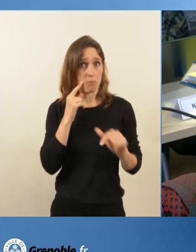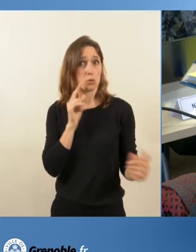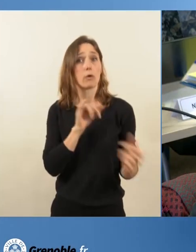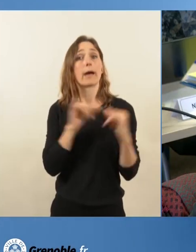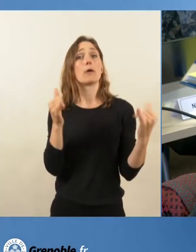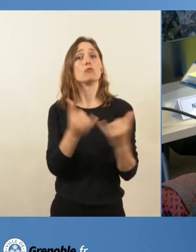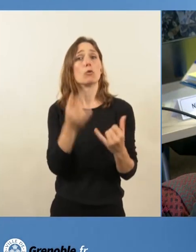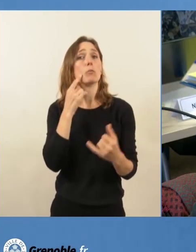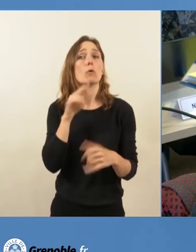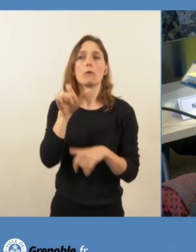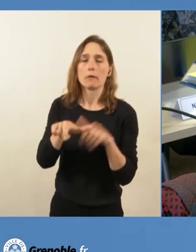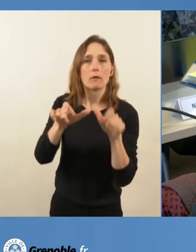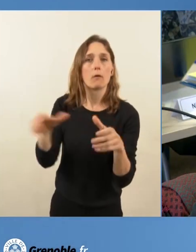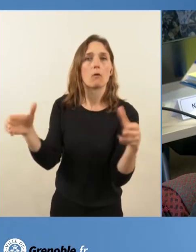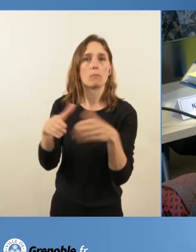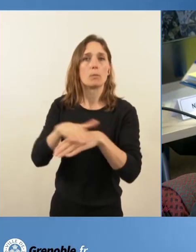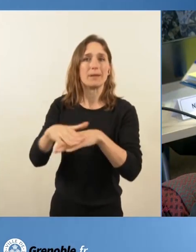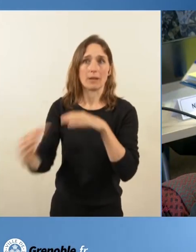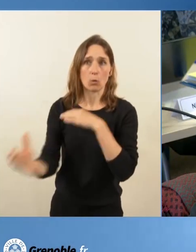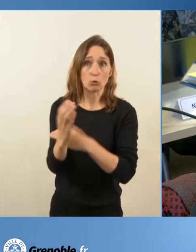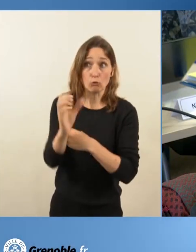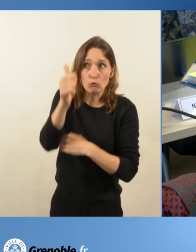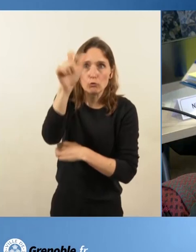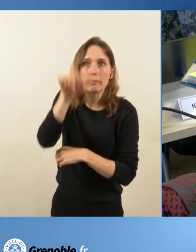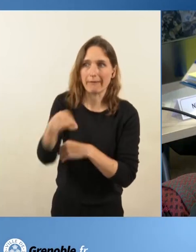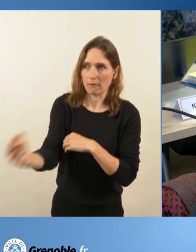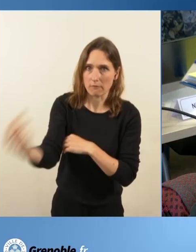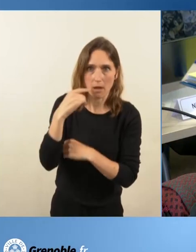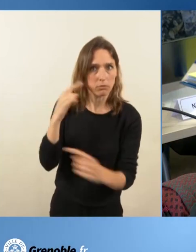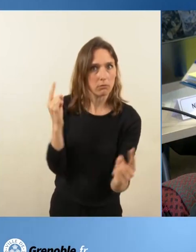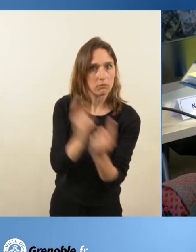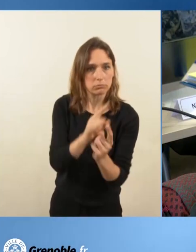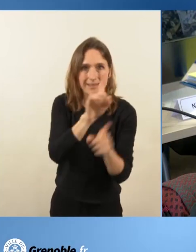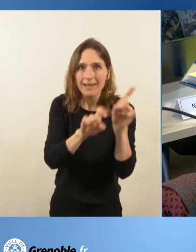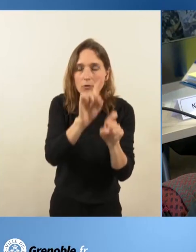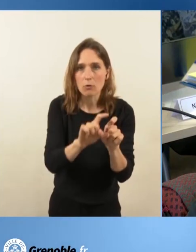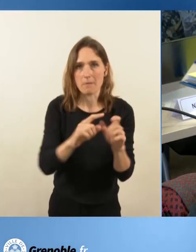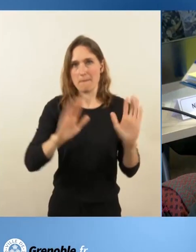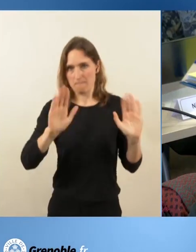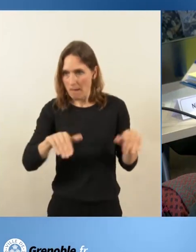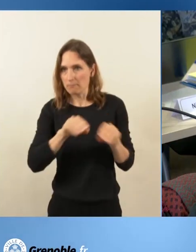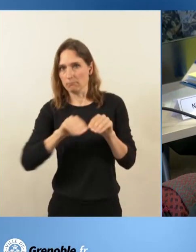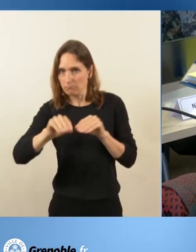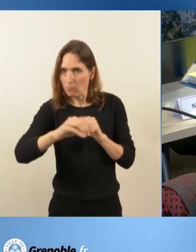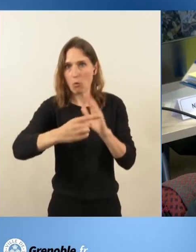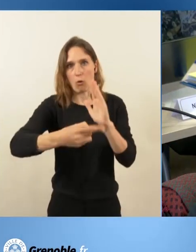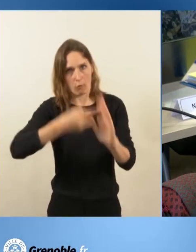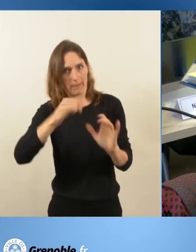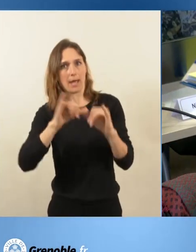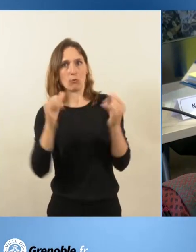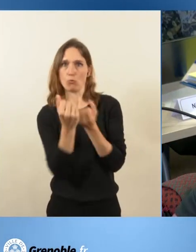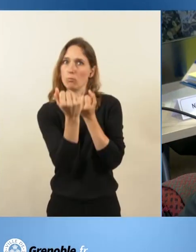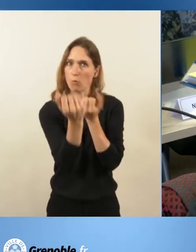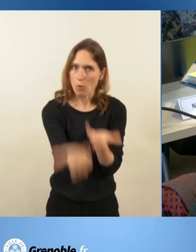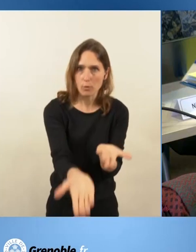destination de l'ensemble des oppositions et une seule personne parmi vous c'était déplacé pour la rencontrer et lui poser des questions mais nous reconduirons cette réunion puisque entre temps